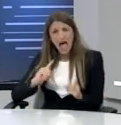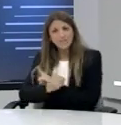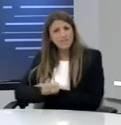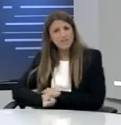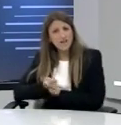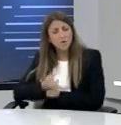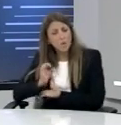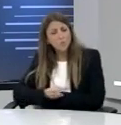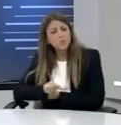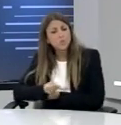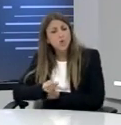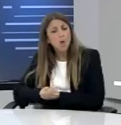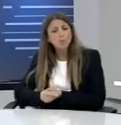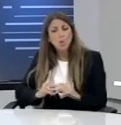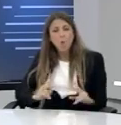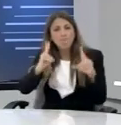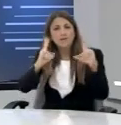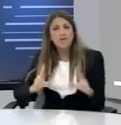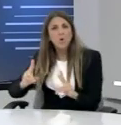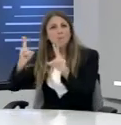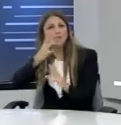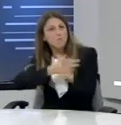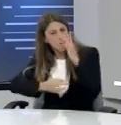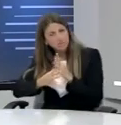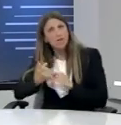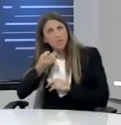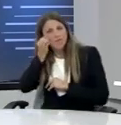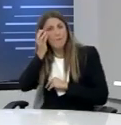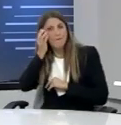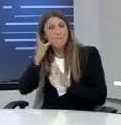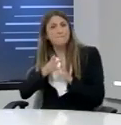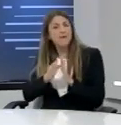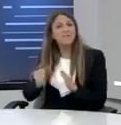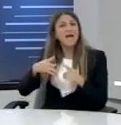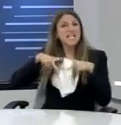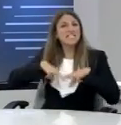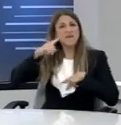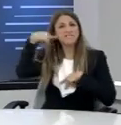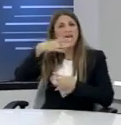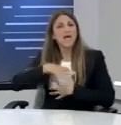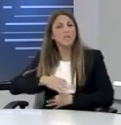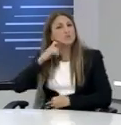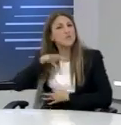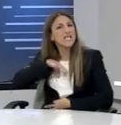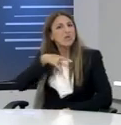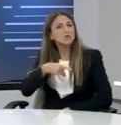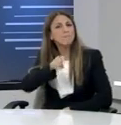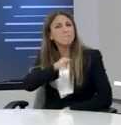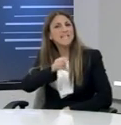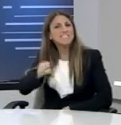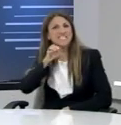εκπροσώπων σας, του κυρίου Πέτσα, του κυβερνητικού σας εκπρόσωπου. Δήλωσε: